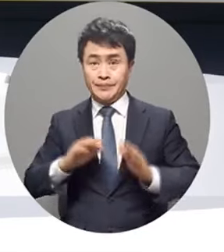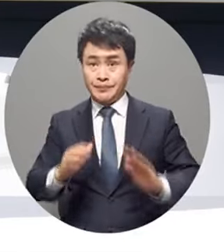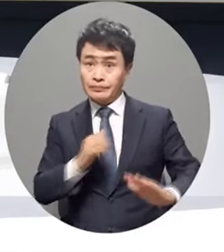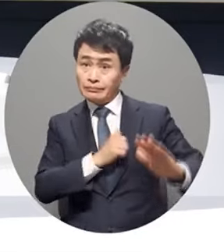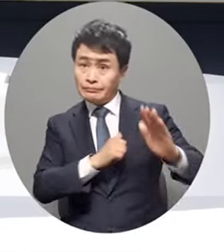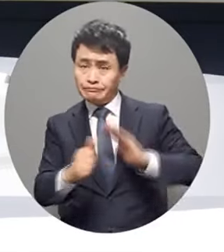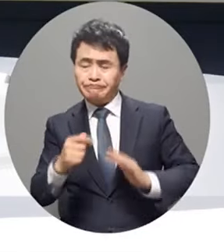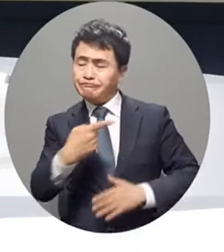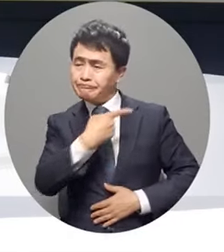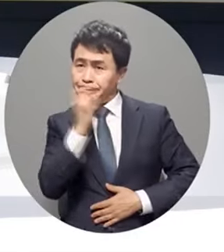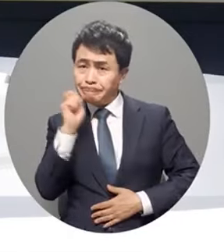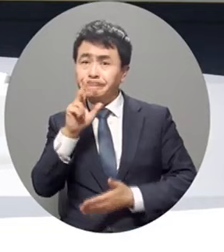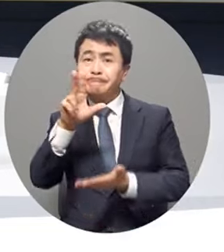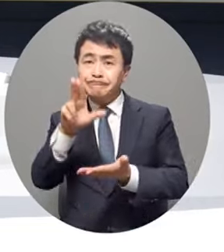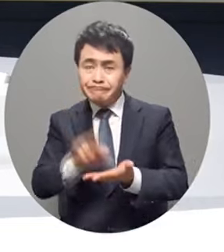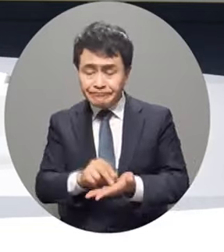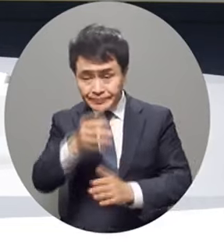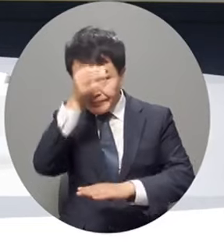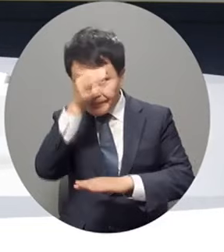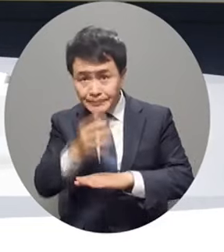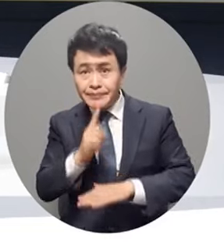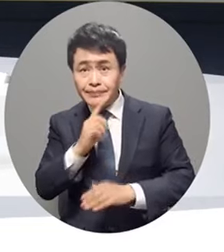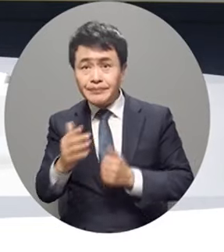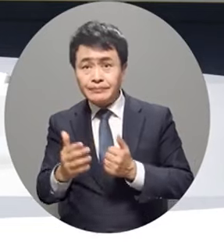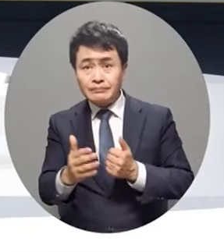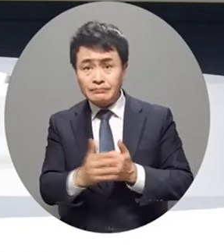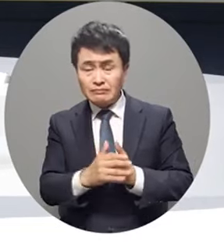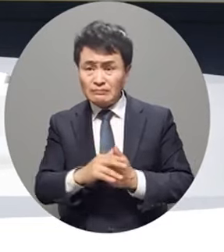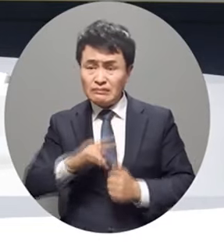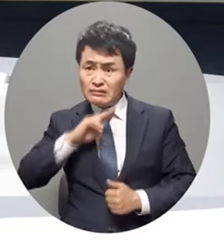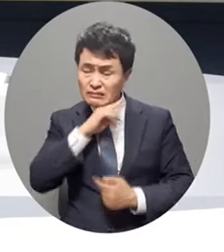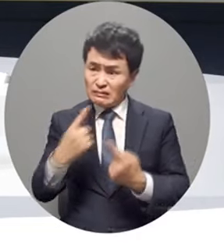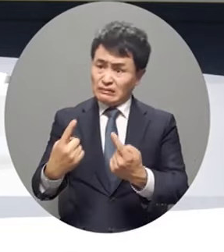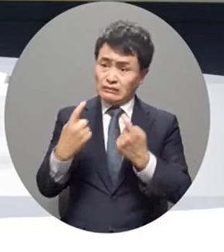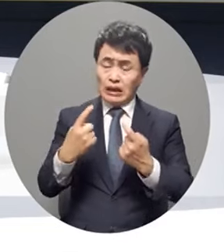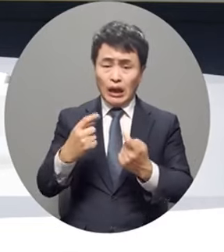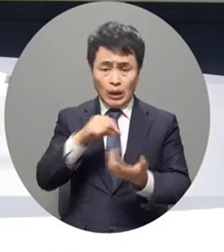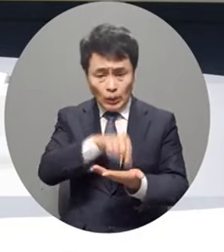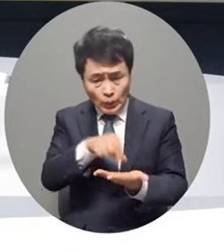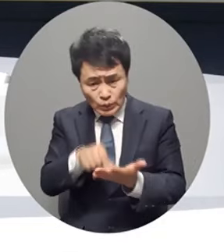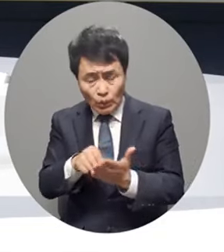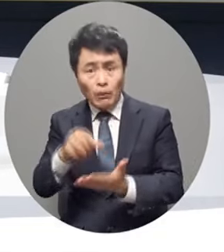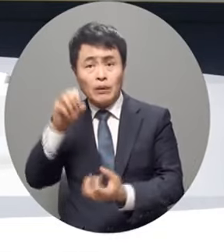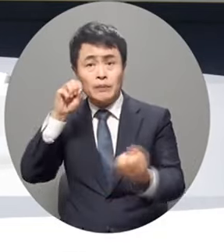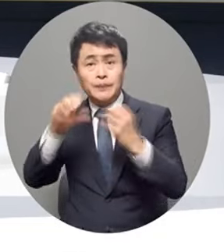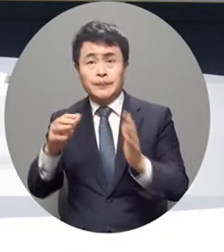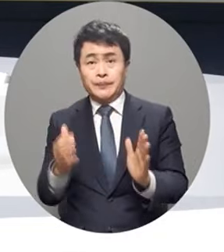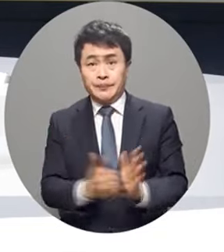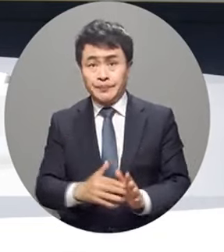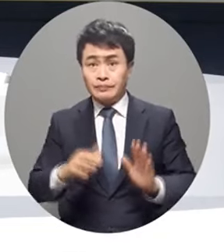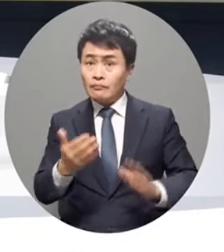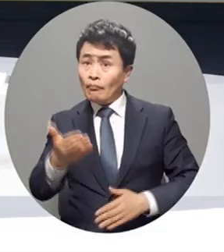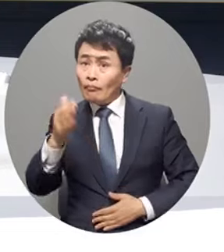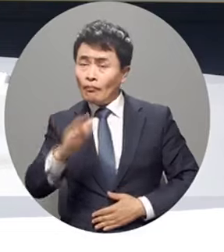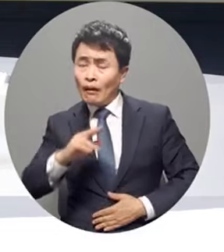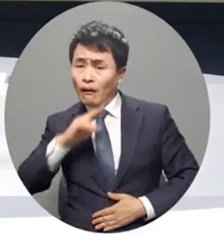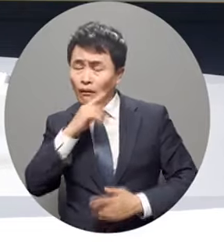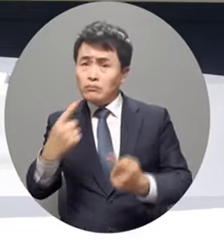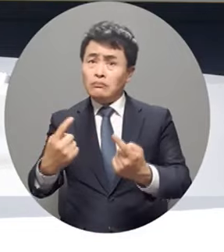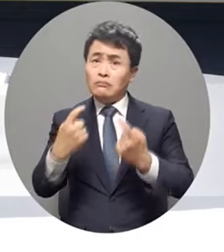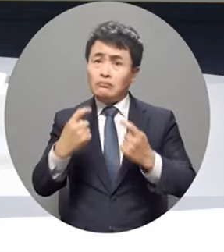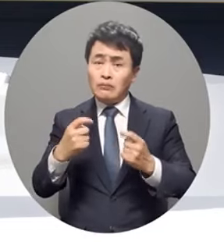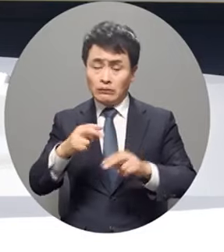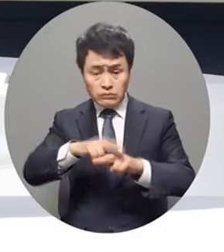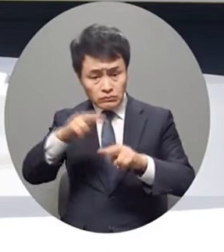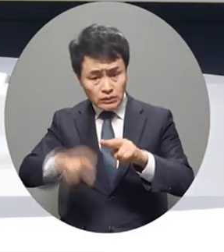대표로서 부족해 생긴 문제에 사과한다면 불거진 의혹들을 조목조목 반박했는데요 하지만 의혹을 제기한 일부